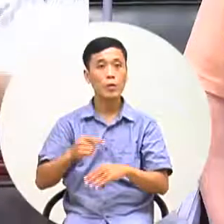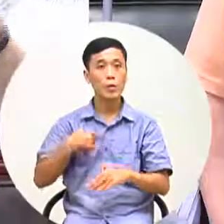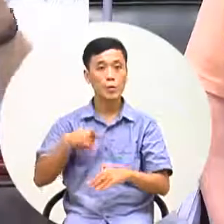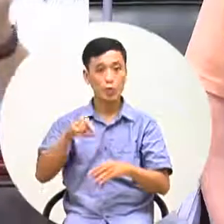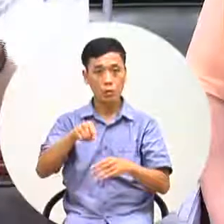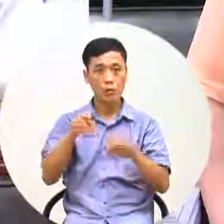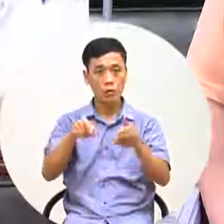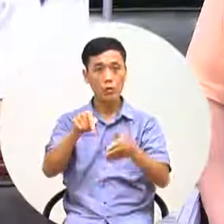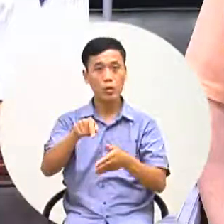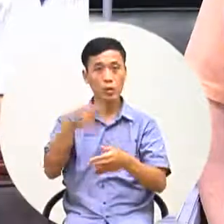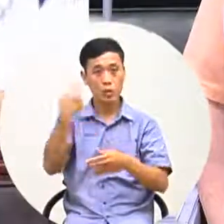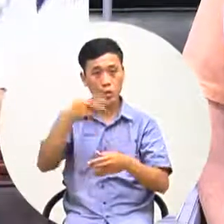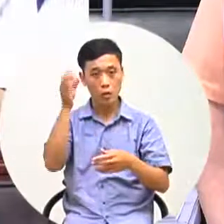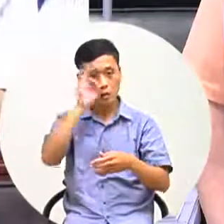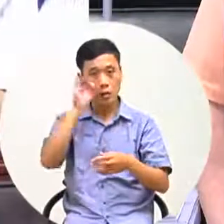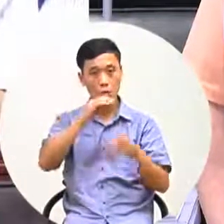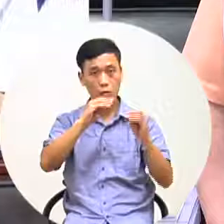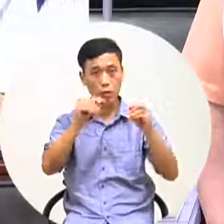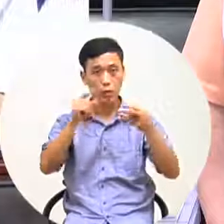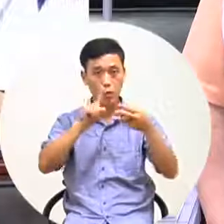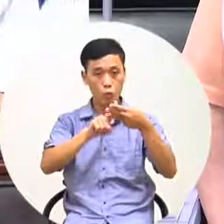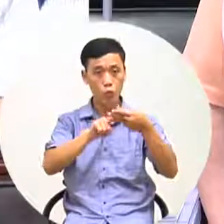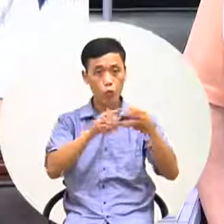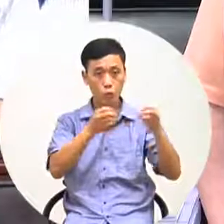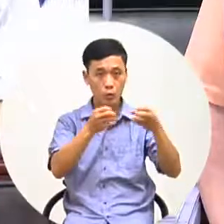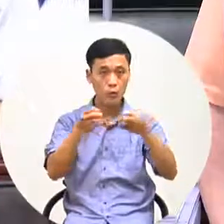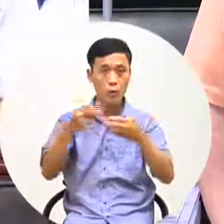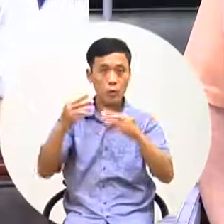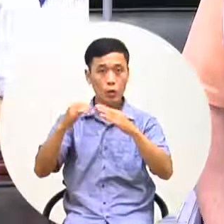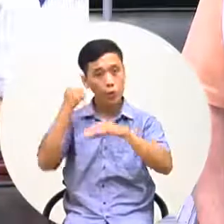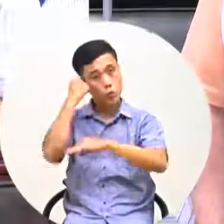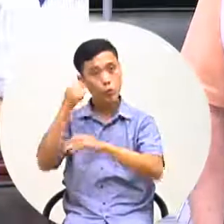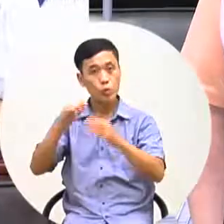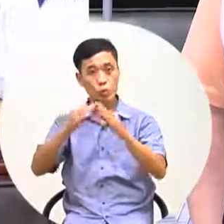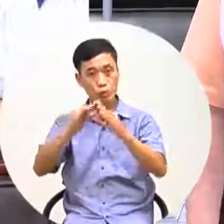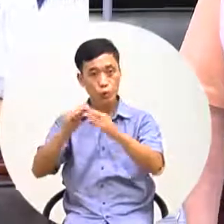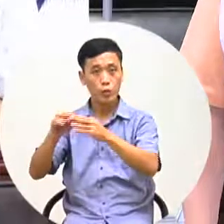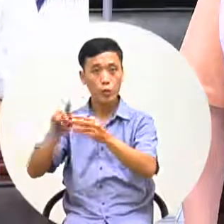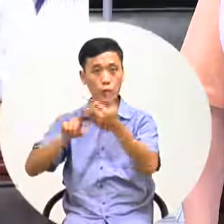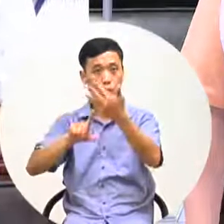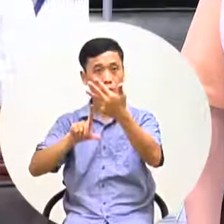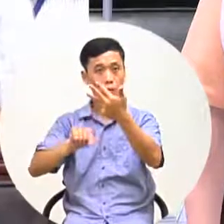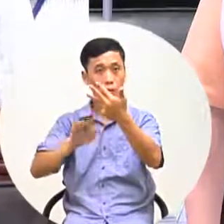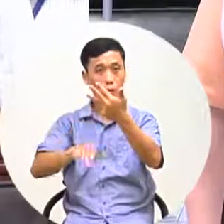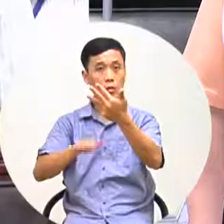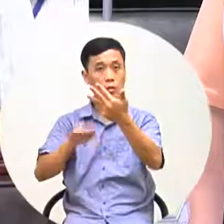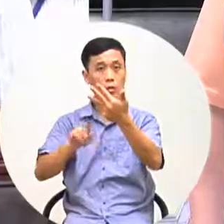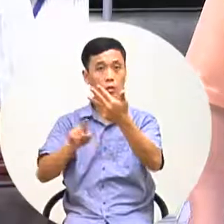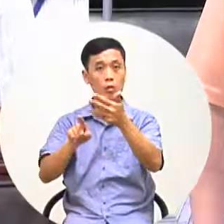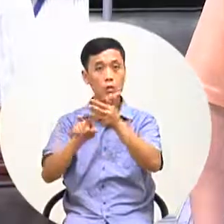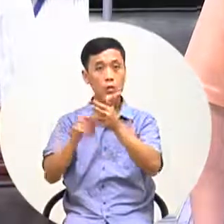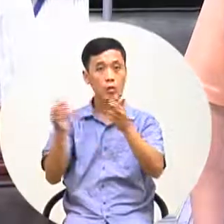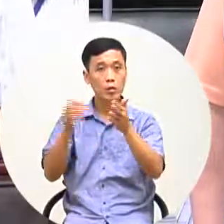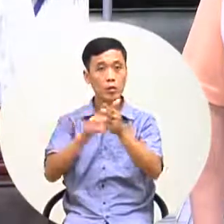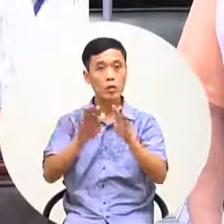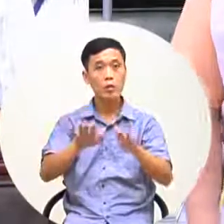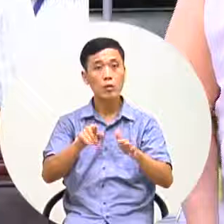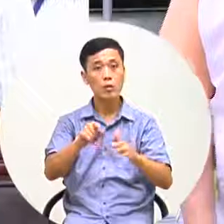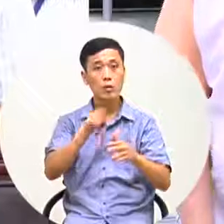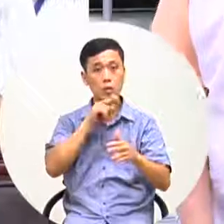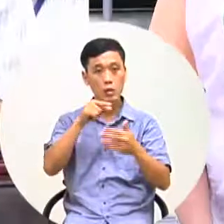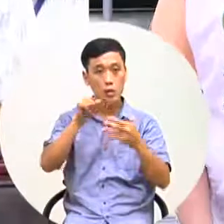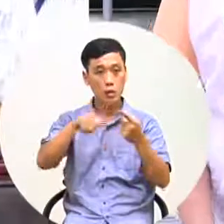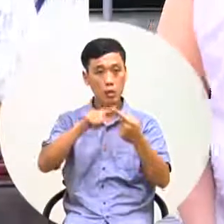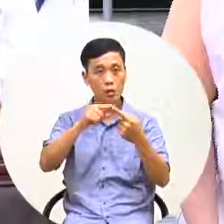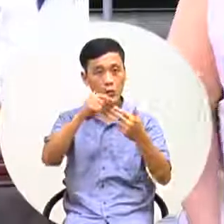调，啊，阁找遐住户，因为就顶面伫迄个8月底有来协调过吼，因为即摆目前有一个危老条例啦，啊，伊即间厝已经36栋